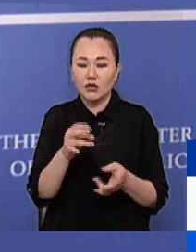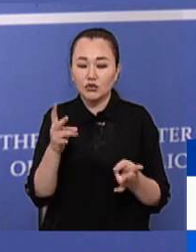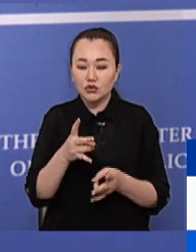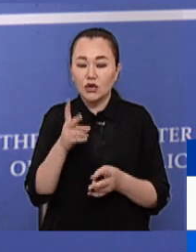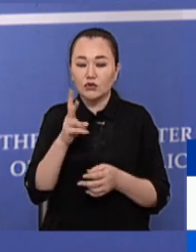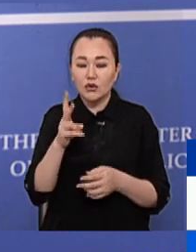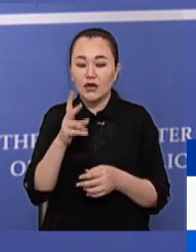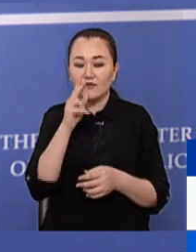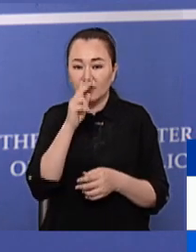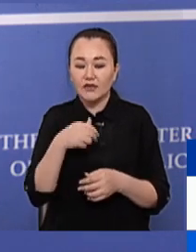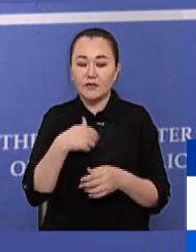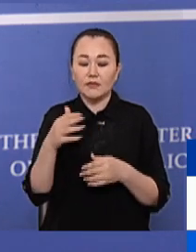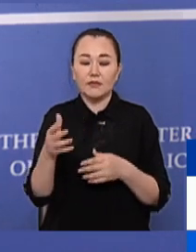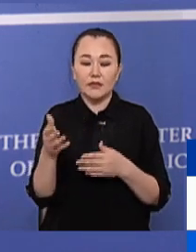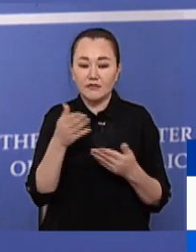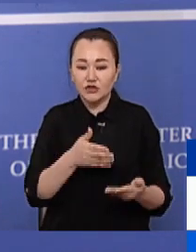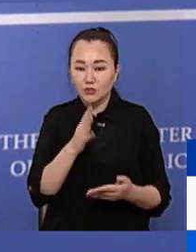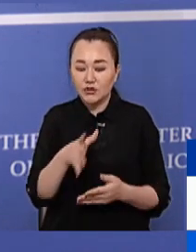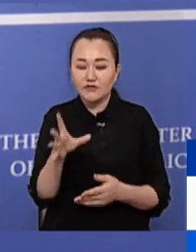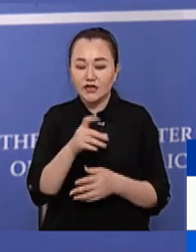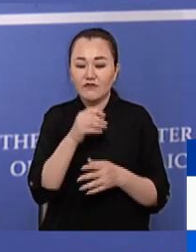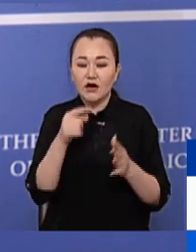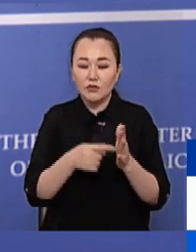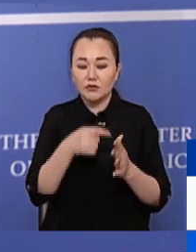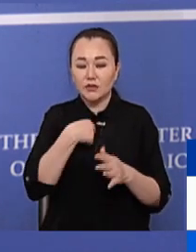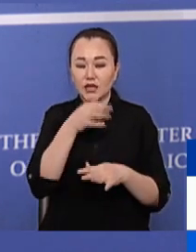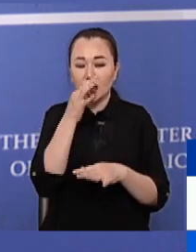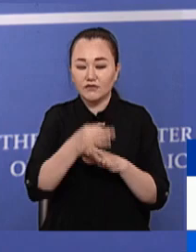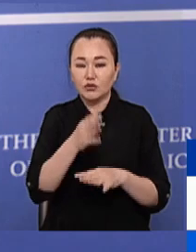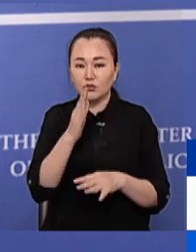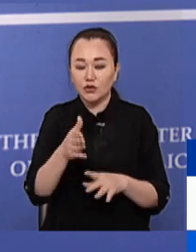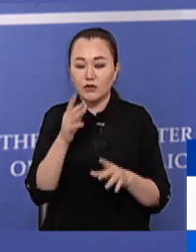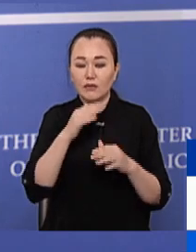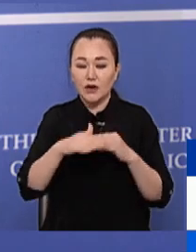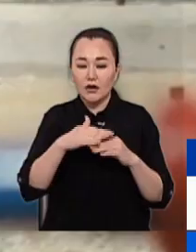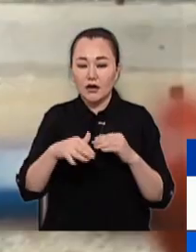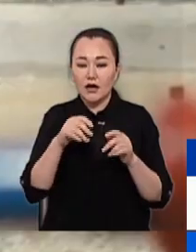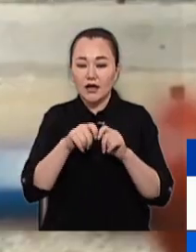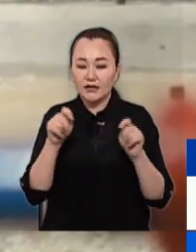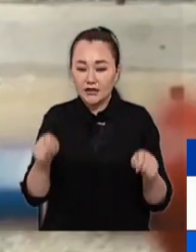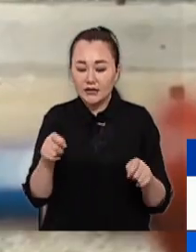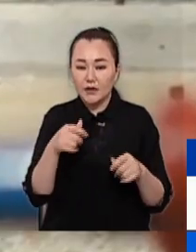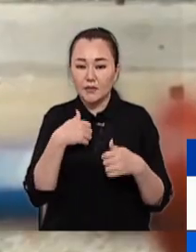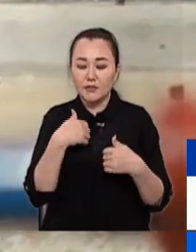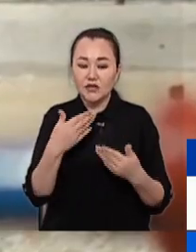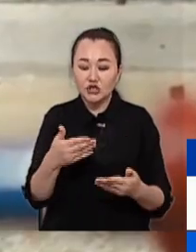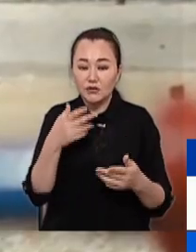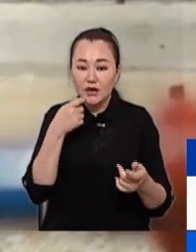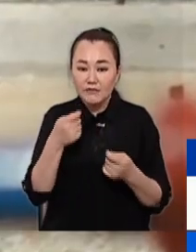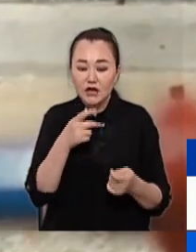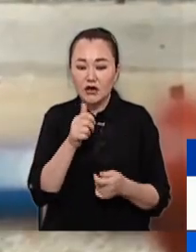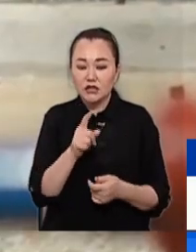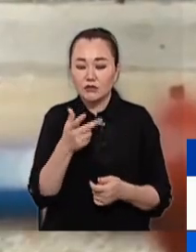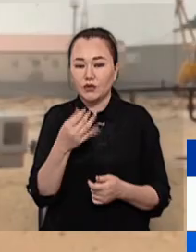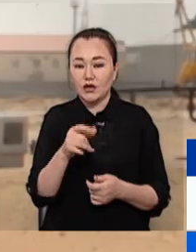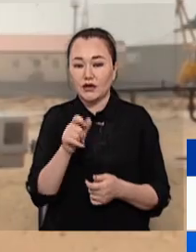привлечем. То есть на все вопросы пикетчиков мы будем отвечать. В правовом поле открыто. Предложение правительства и